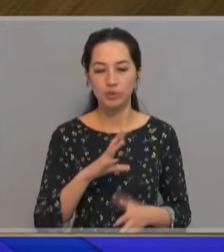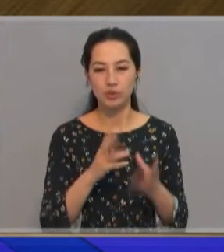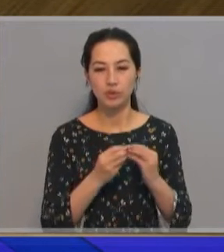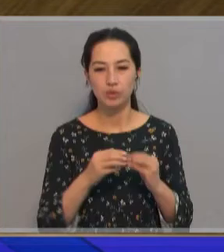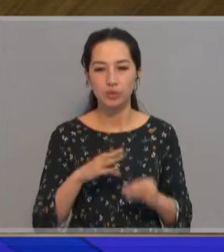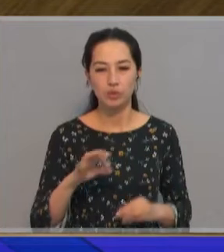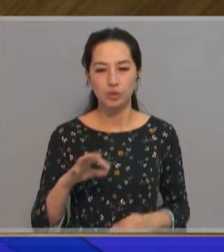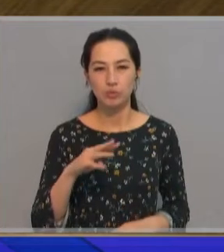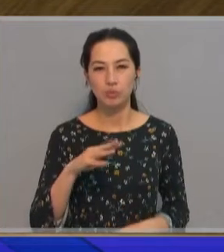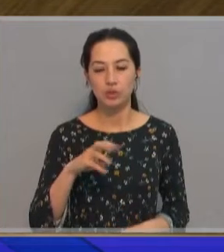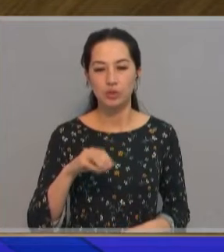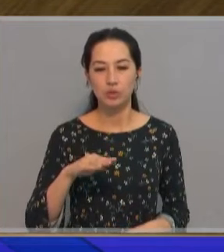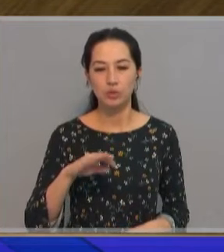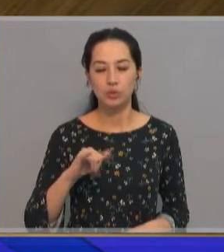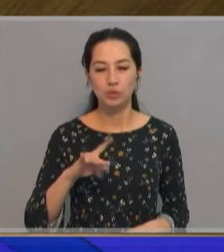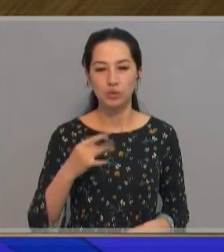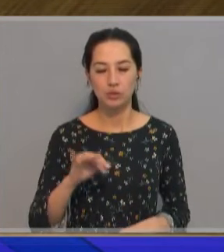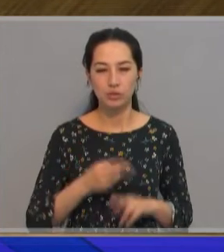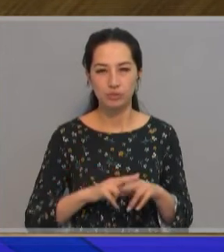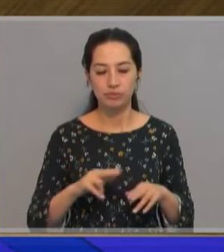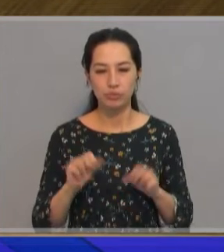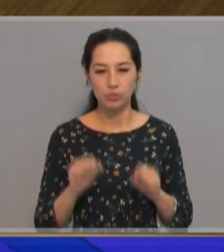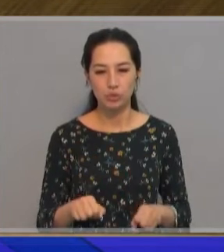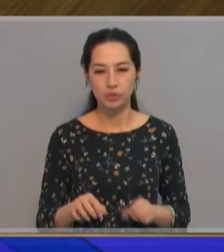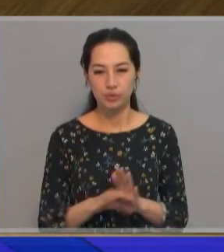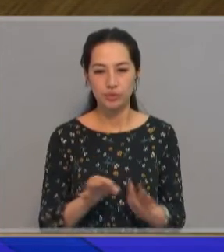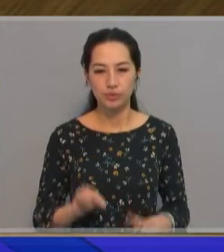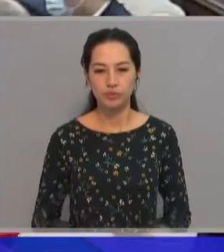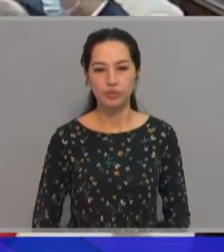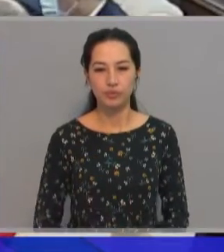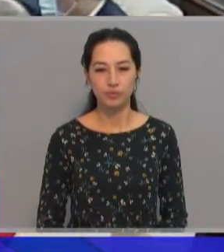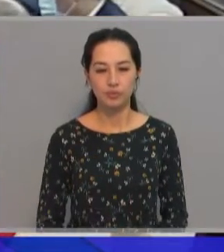толымен мажоритарлық жүйеге көшіруді ұсынамын.